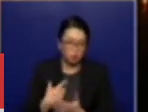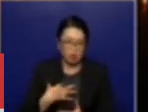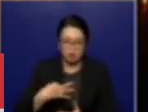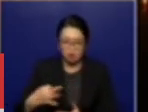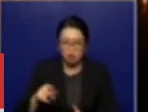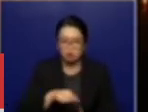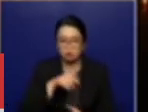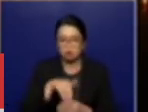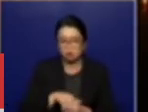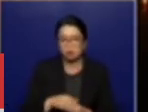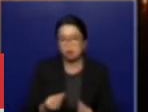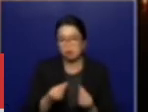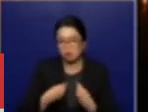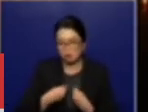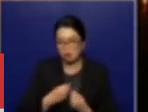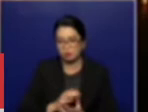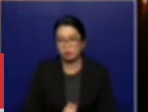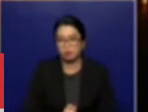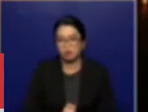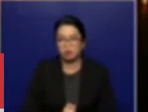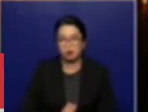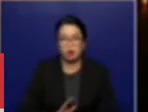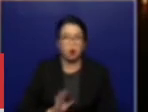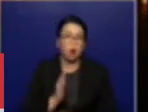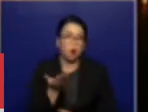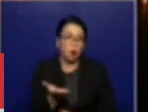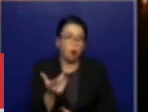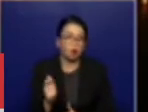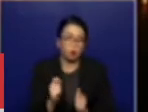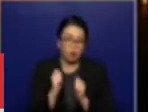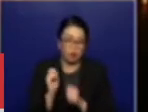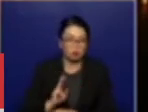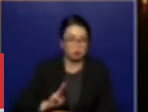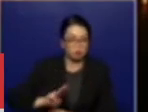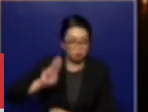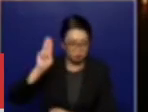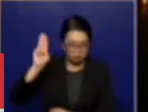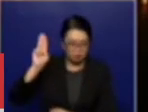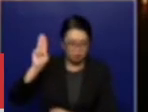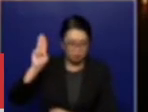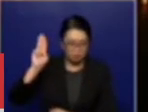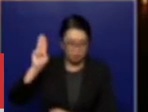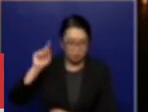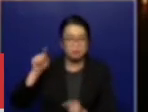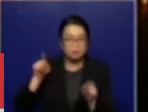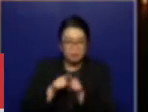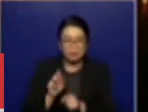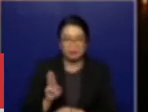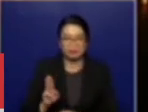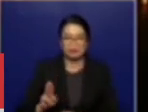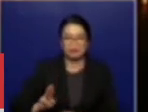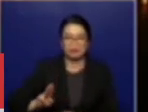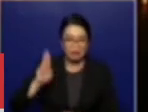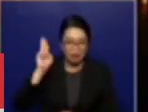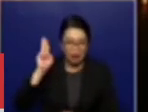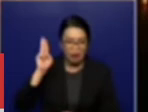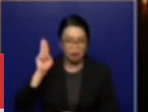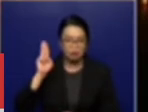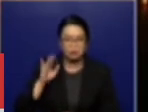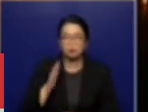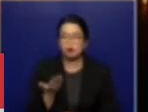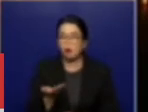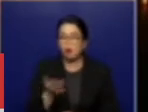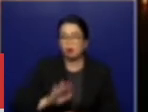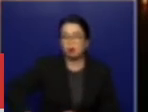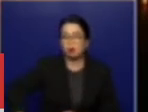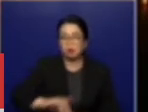ขออนุญาตทำแบบนี้ครับผมจะขออนุญาตชู3นิ้วเป็นคำมั่นสัญญาครับปฏิญาณตนต่อหน้าคนไทยทั้งประเ